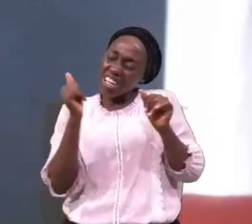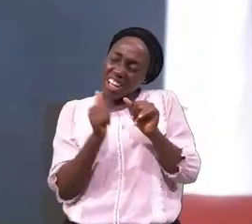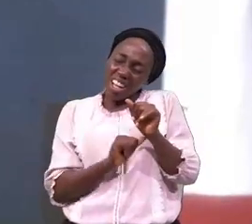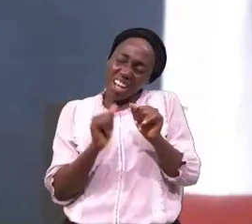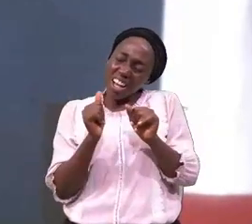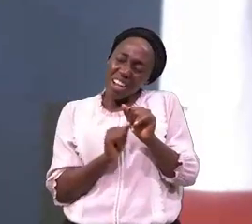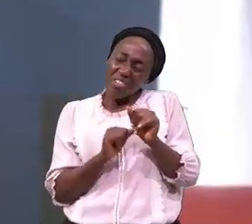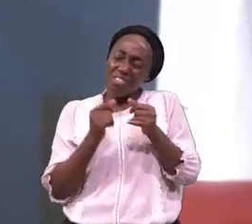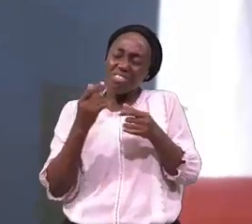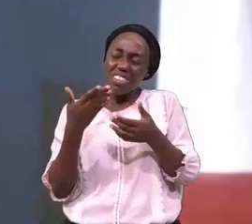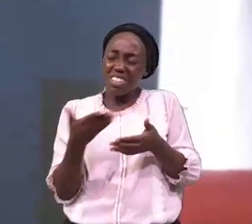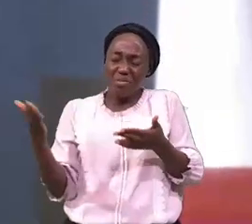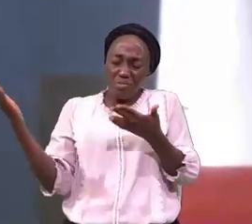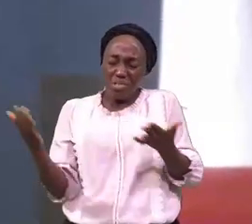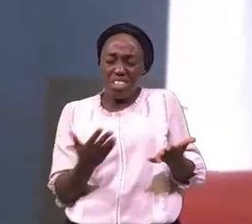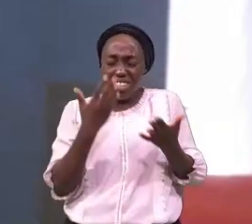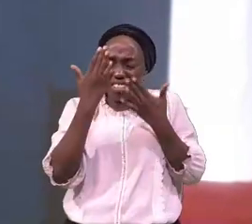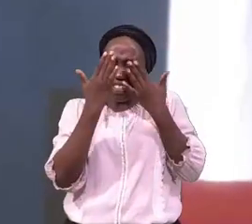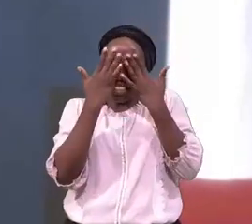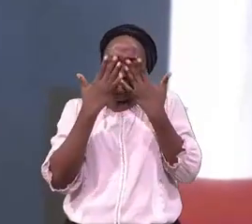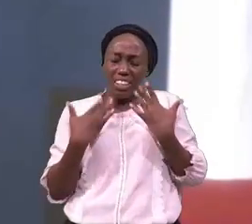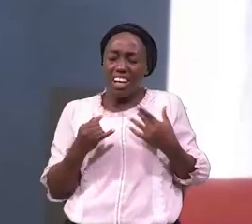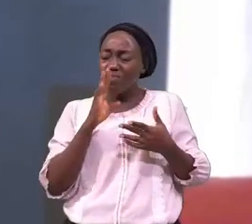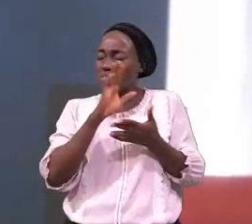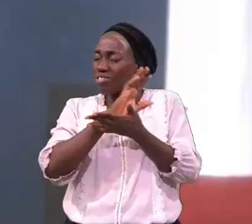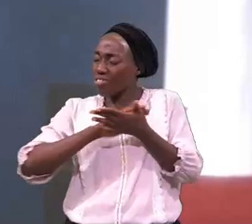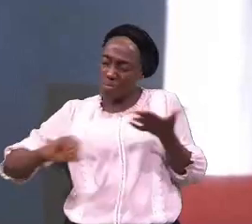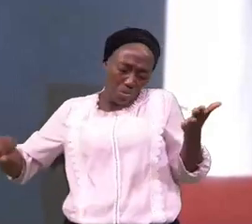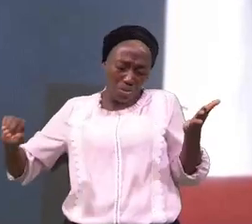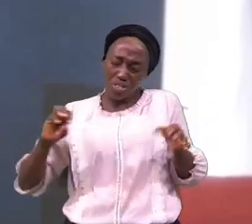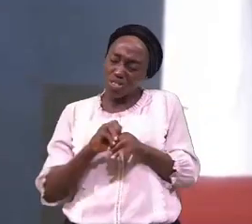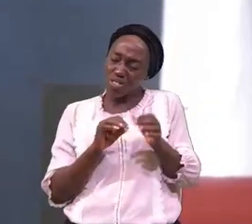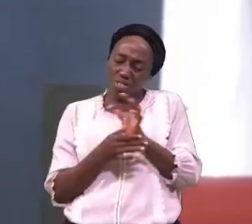Tout ce qui apporte la tristesse dans ton cœur, Dieu a tout enlevé.